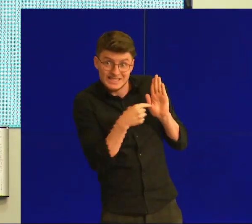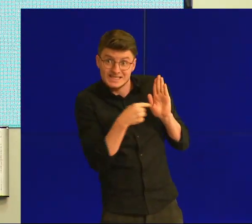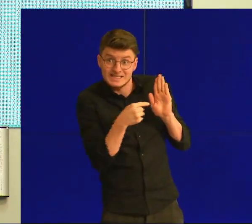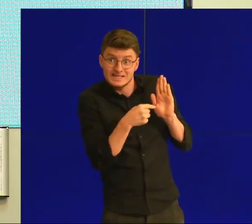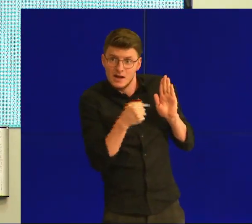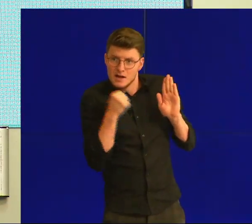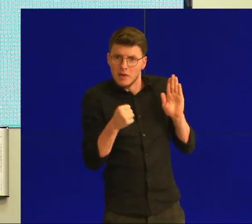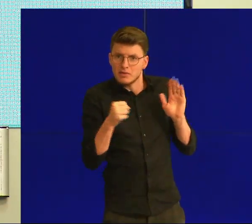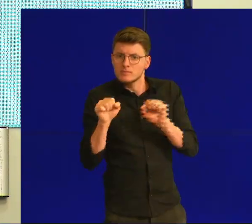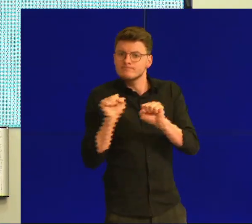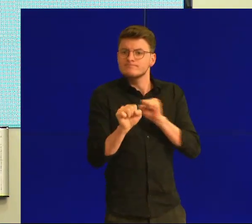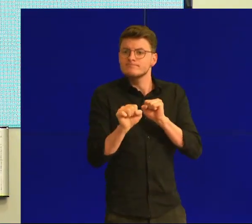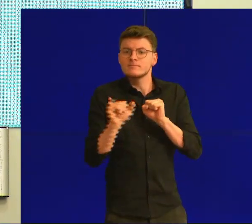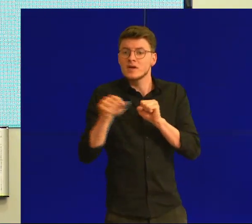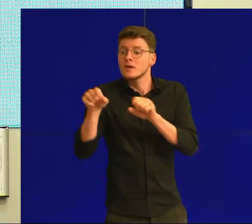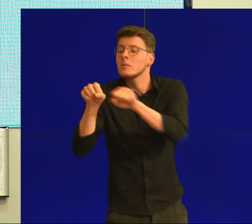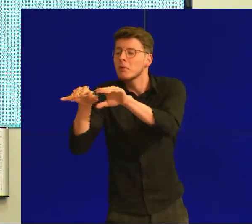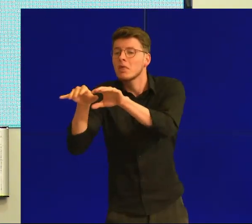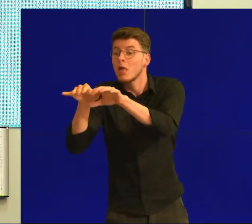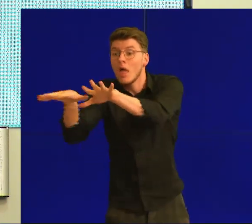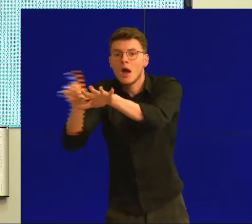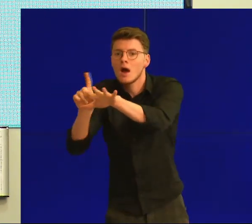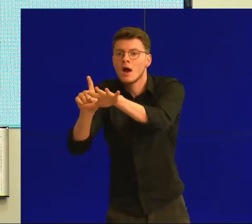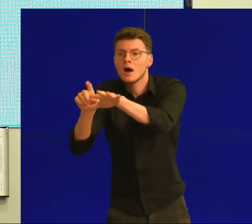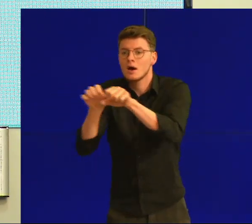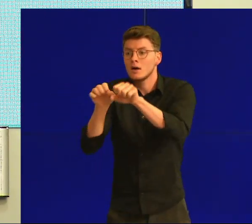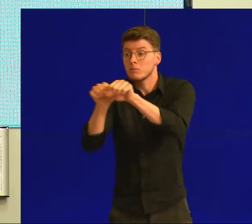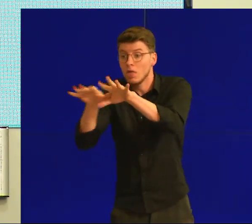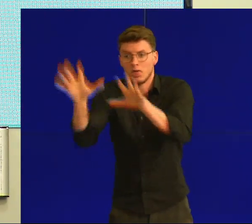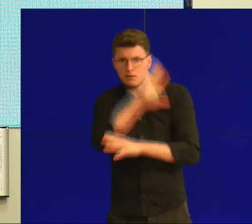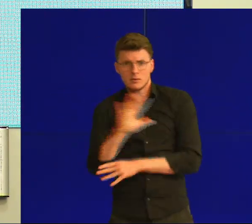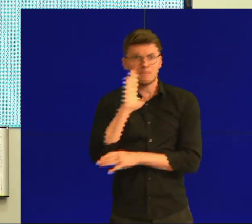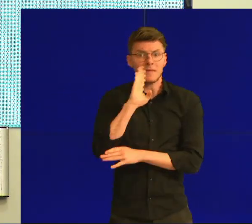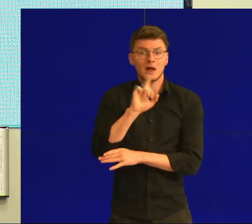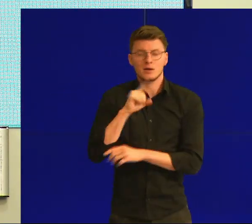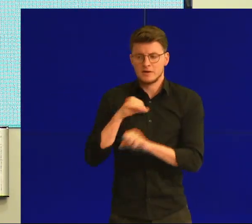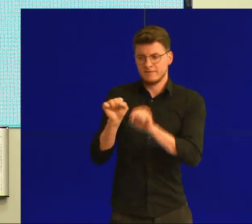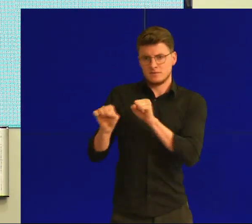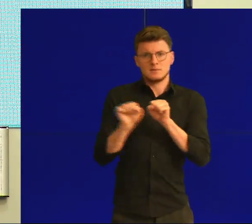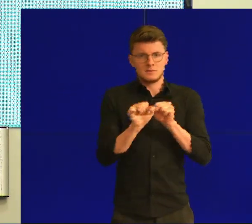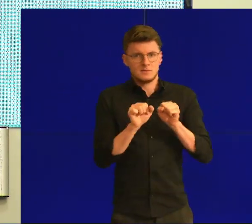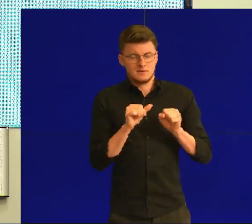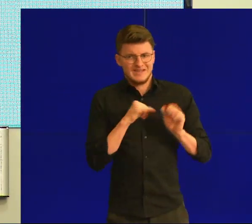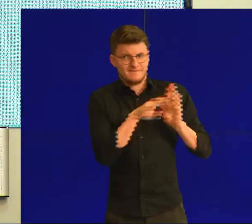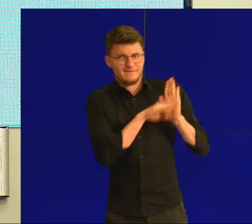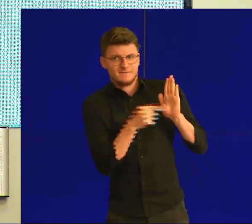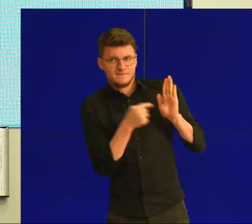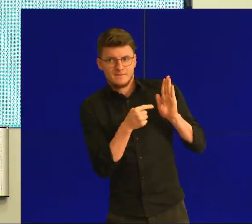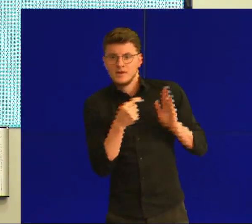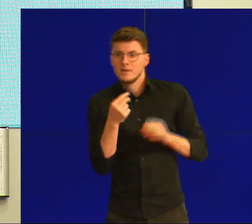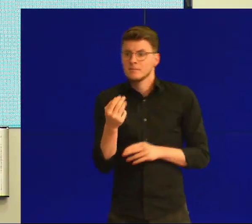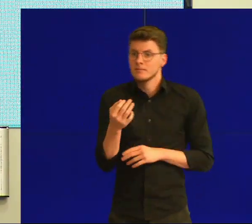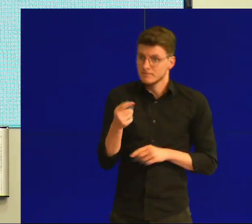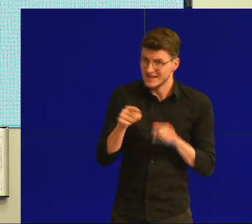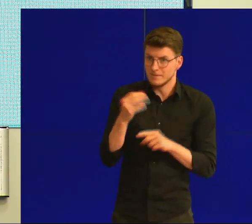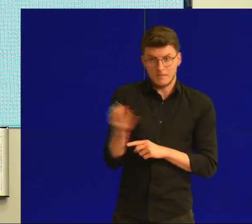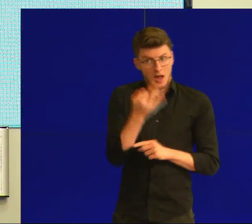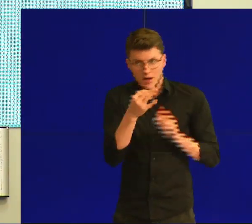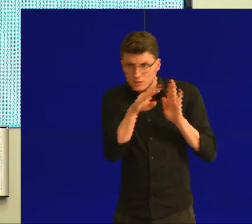exsangue en suède on retire le country bits nous occidentaux en titre nous tourner vers